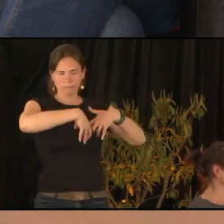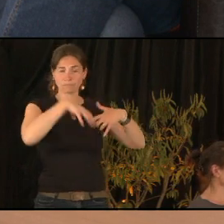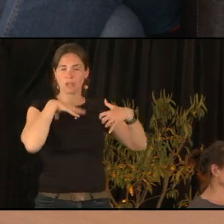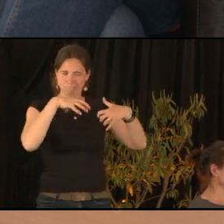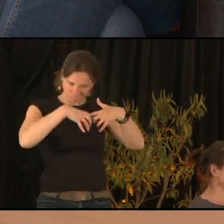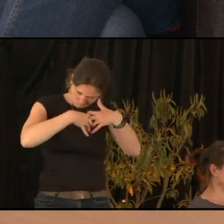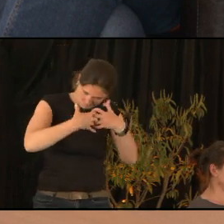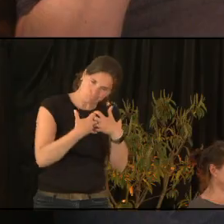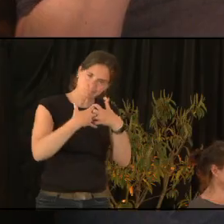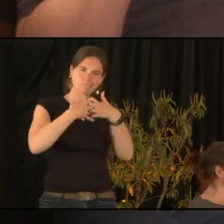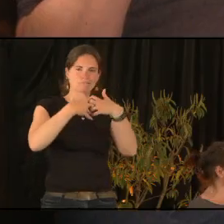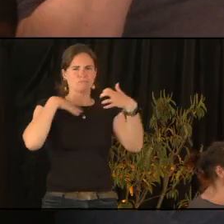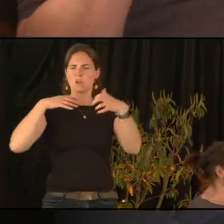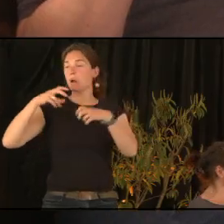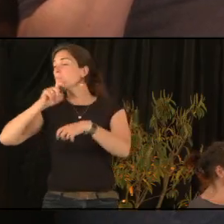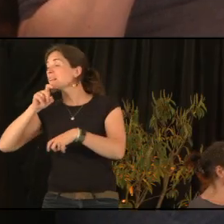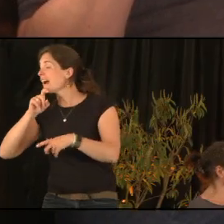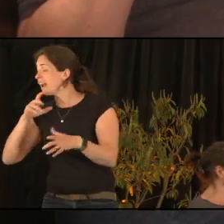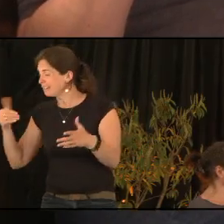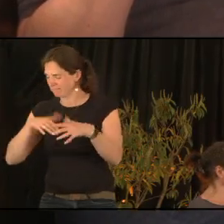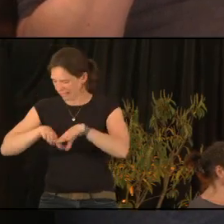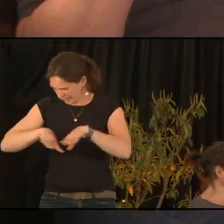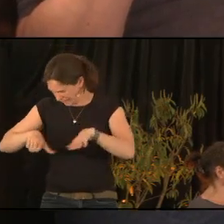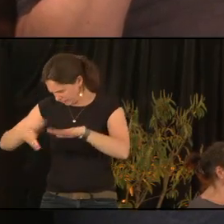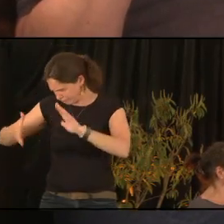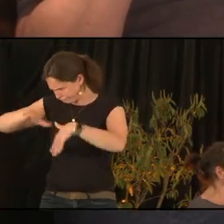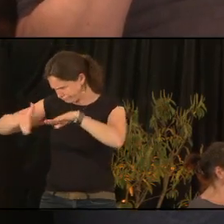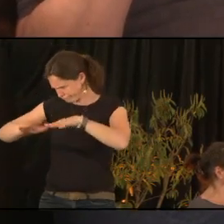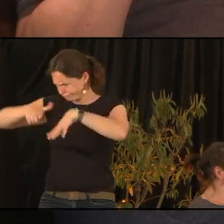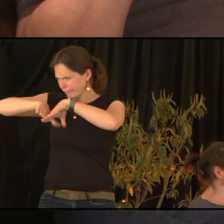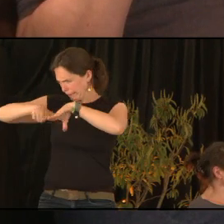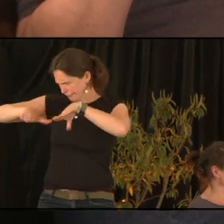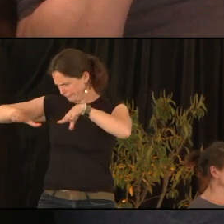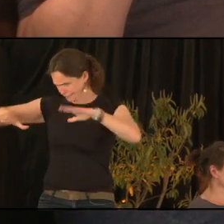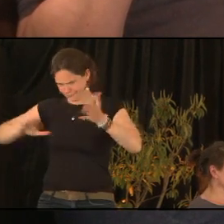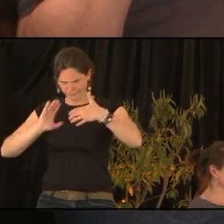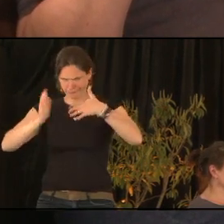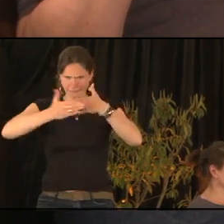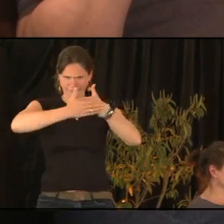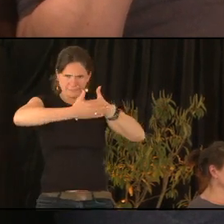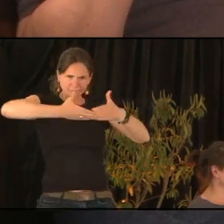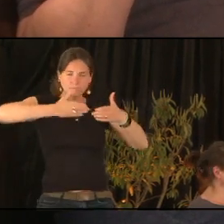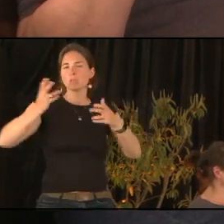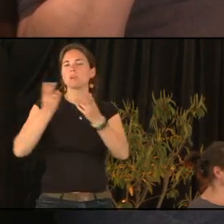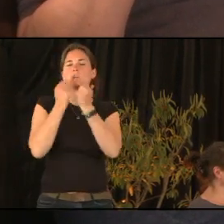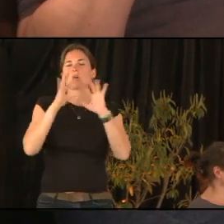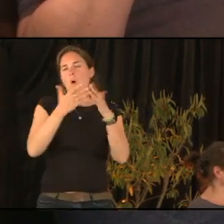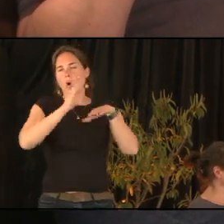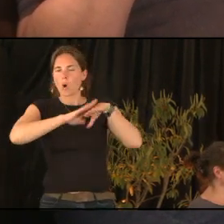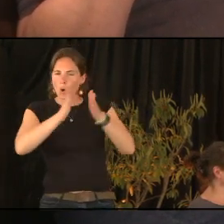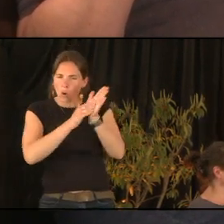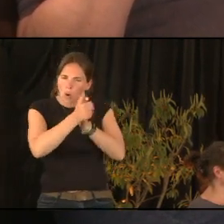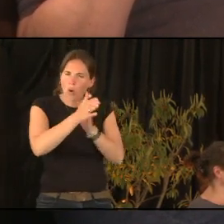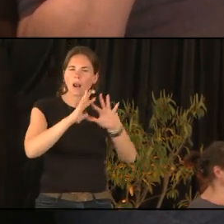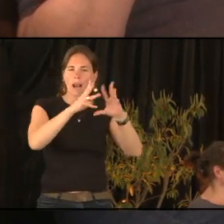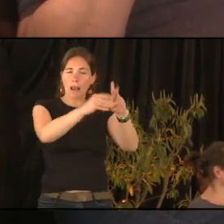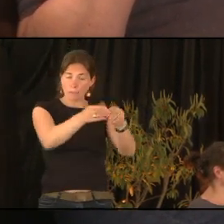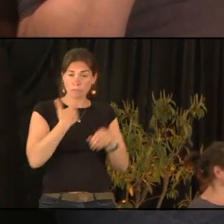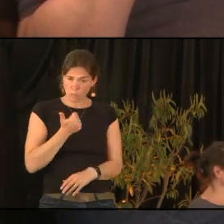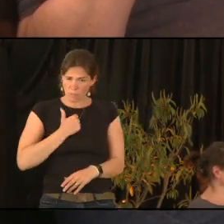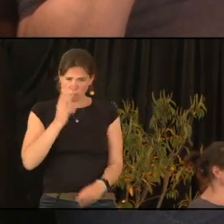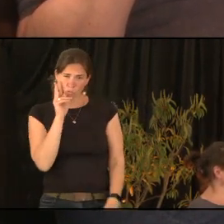monde. Et en écrivant ça, des fois, je pensais à ça. Je me disais, mais en fait, tout ce quotidien-là, ces petites choses, alors qui sont microscopiques,